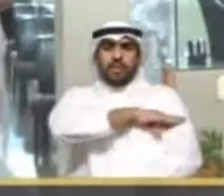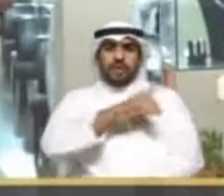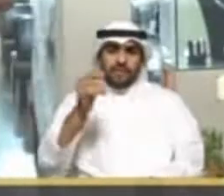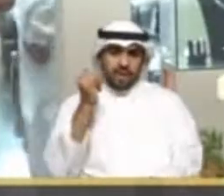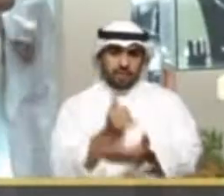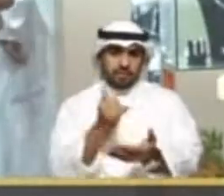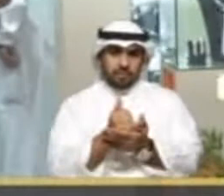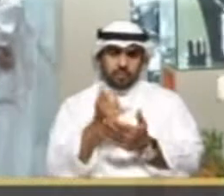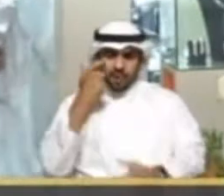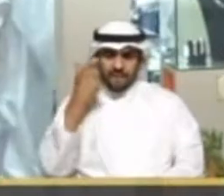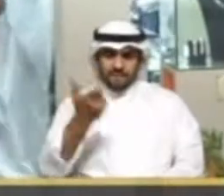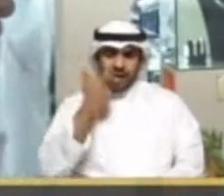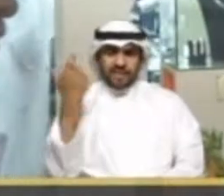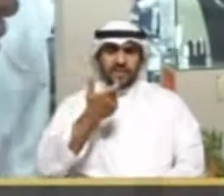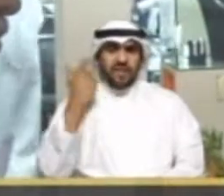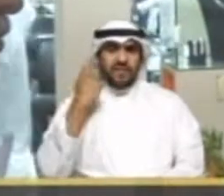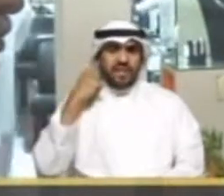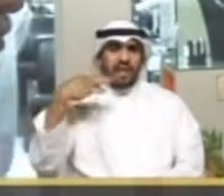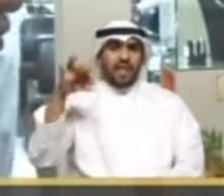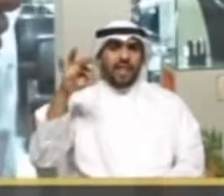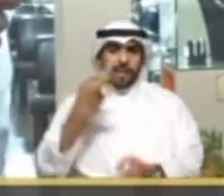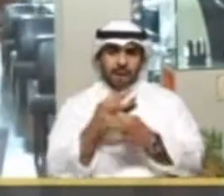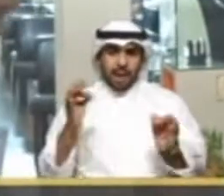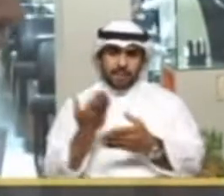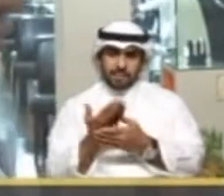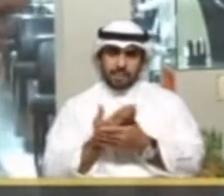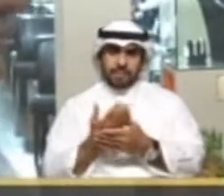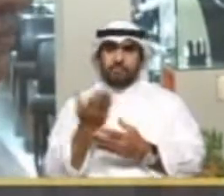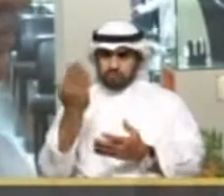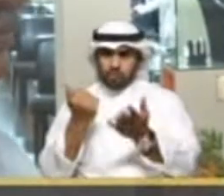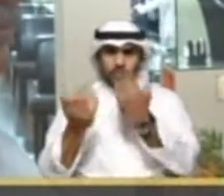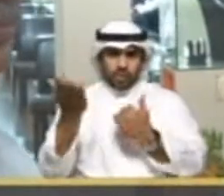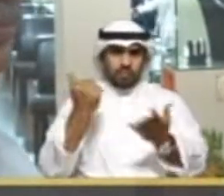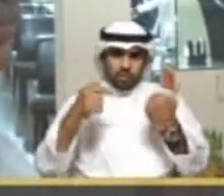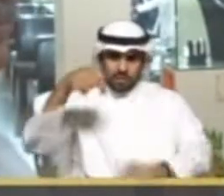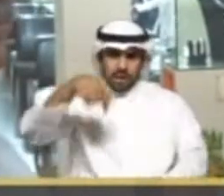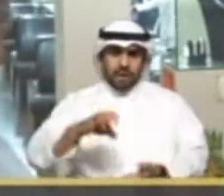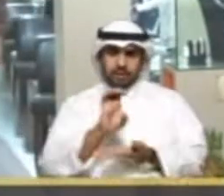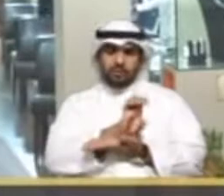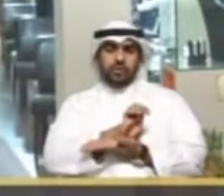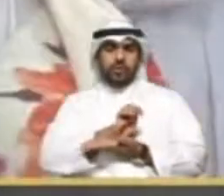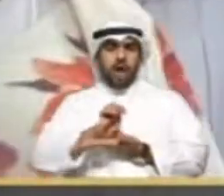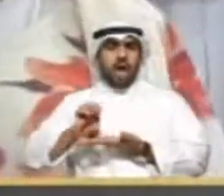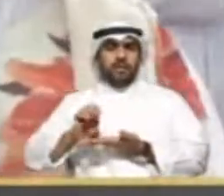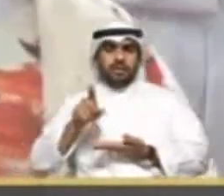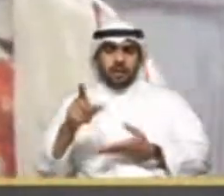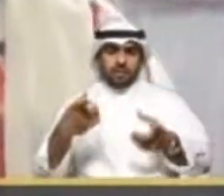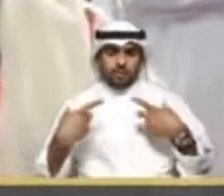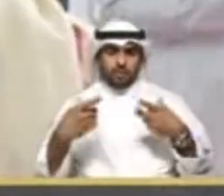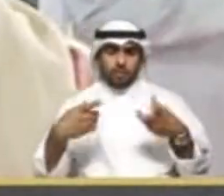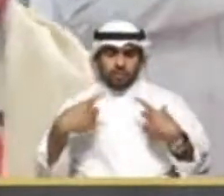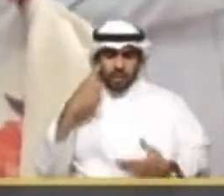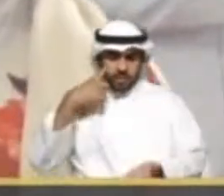مدروسة بشكل جيد لجلب أفضل الآلات والآليات التي تفحص في هذا وجلب بعض الخبرات.